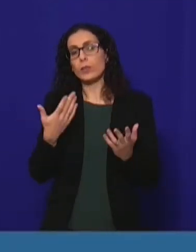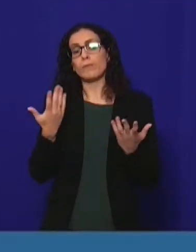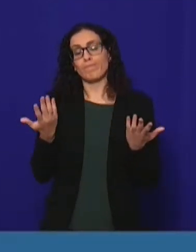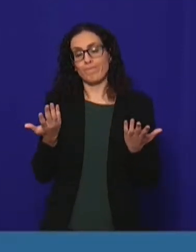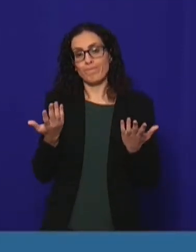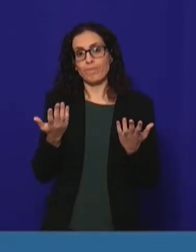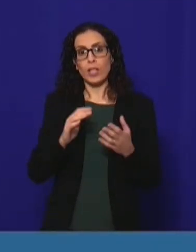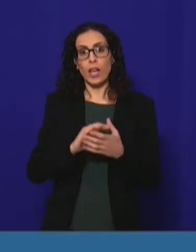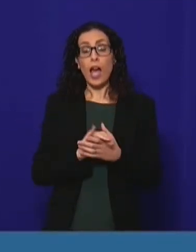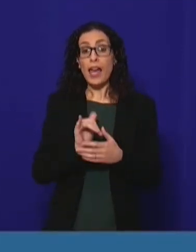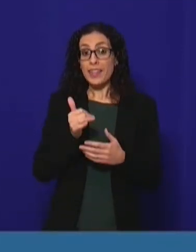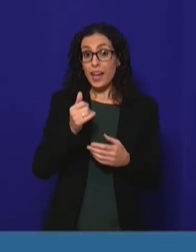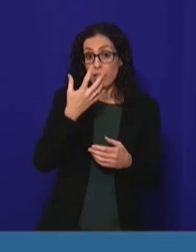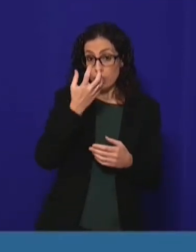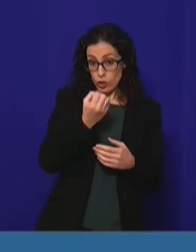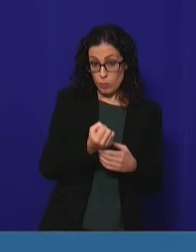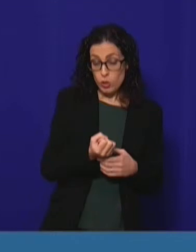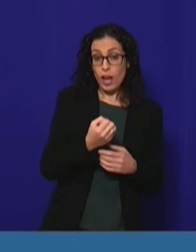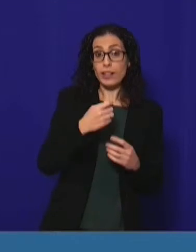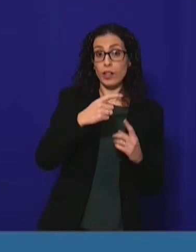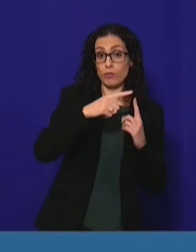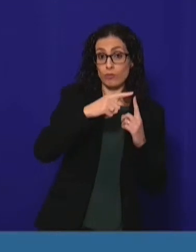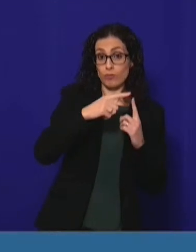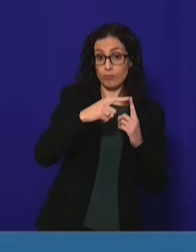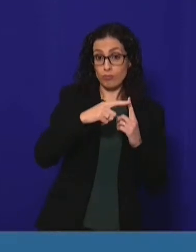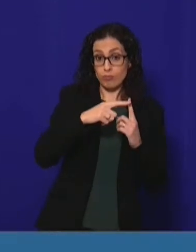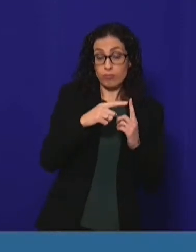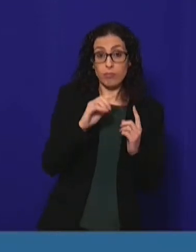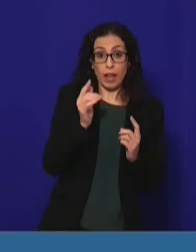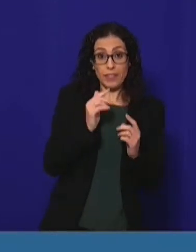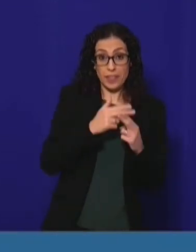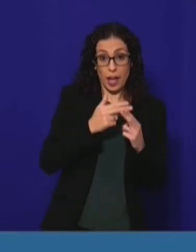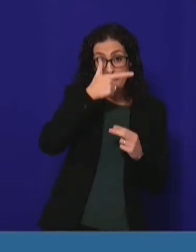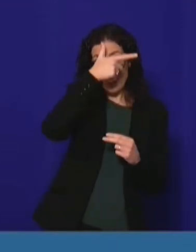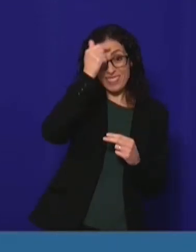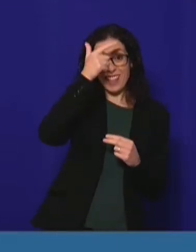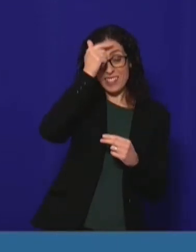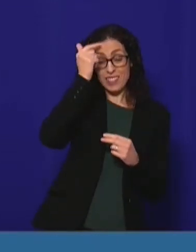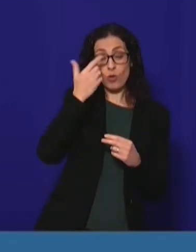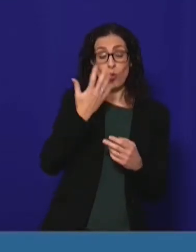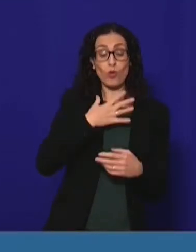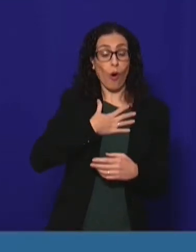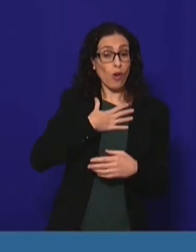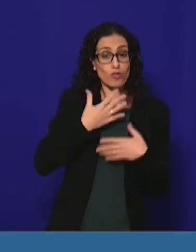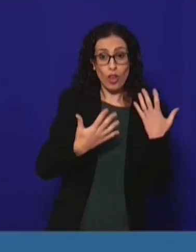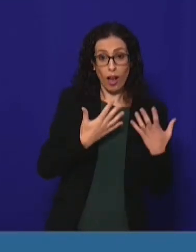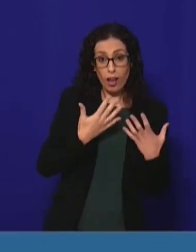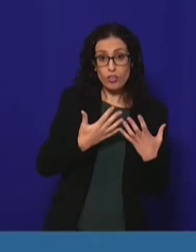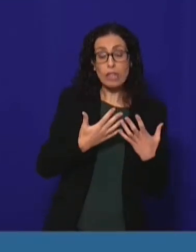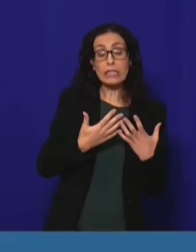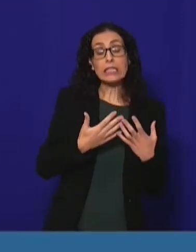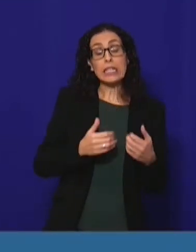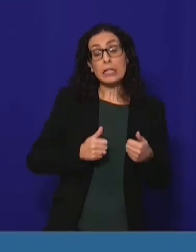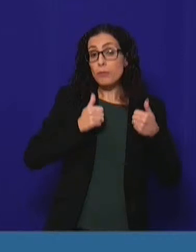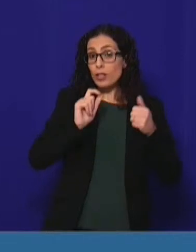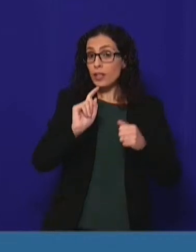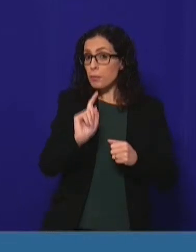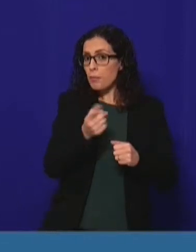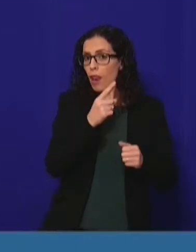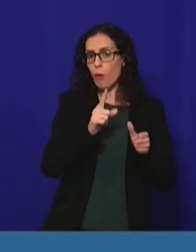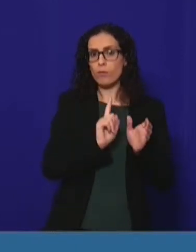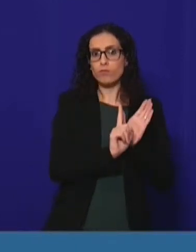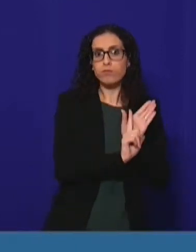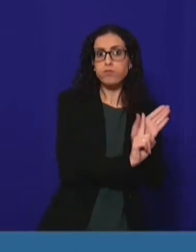l-miżuri, toqgħodux tistennew li intom ikollkom ir-riżultat, dak il-persuna li jkollu s-sintomi importanti li jiżola ruhom